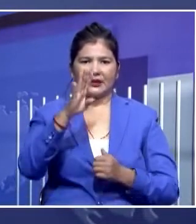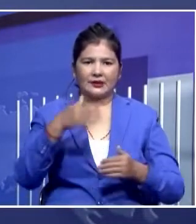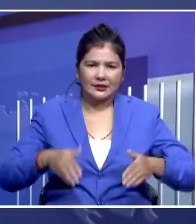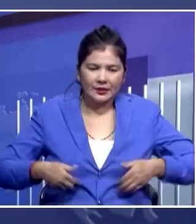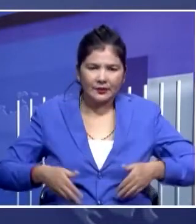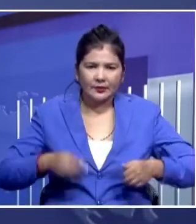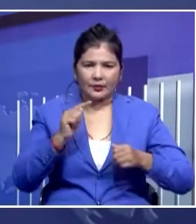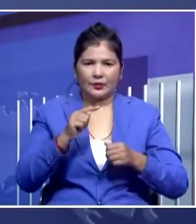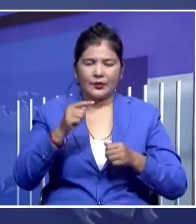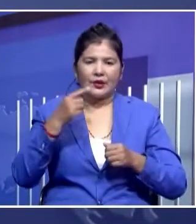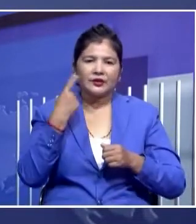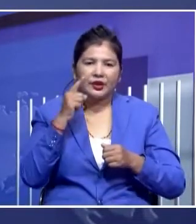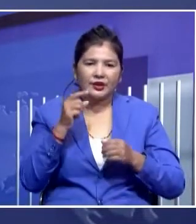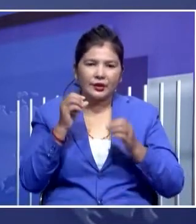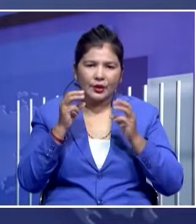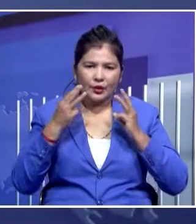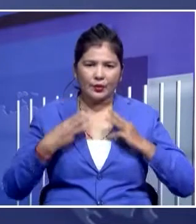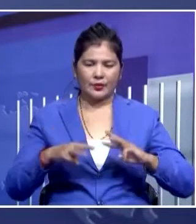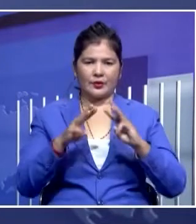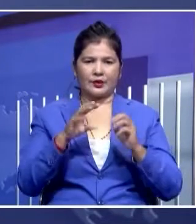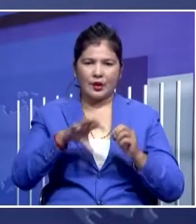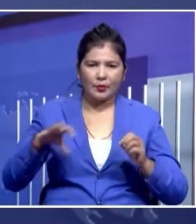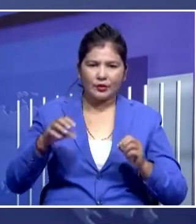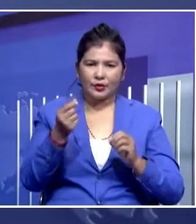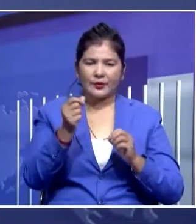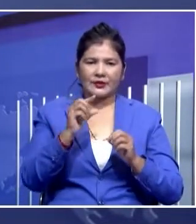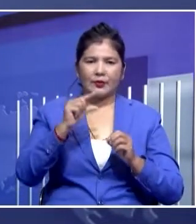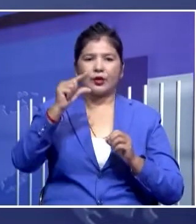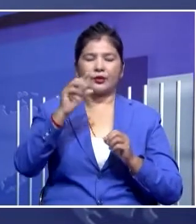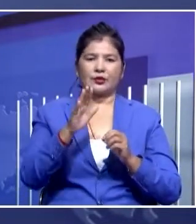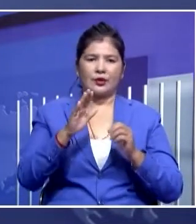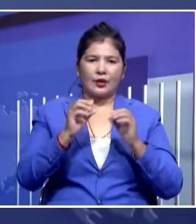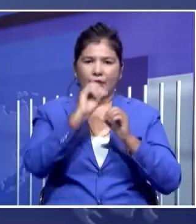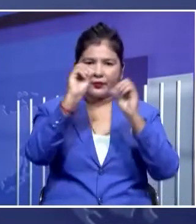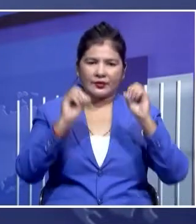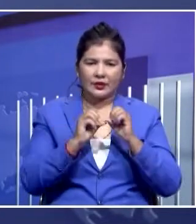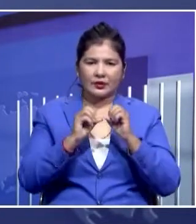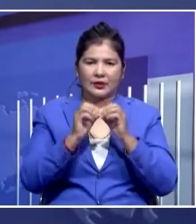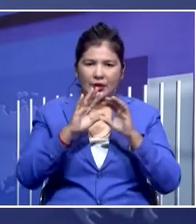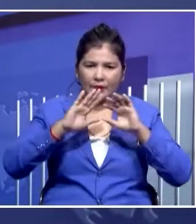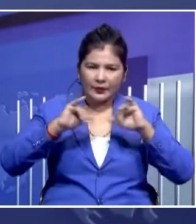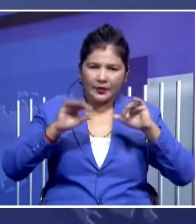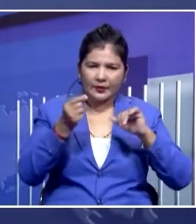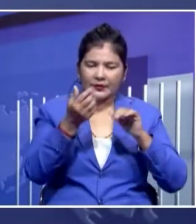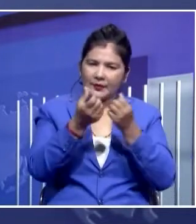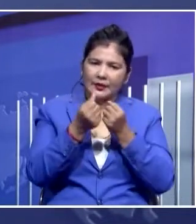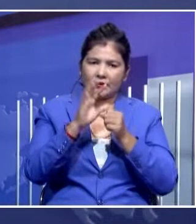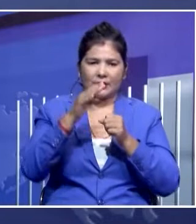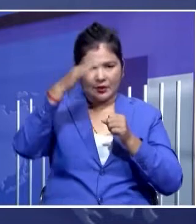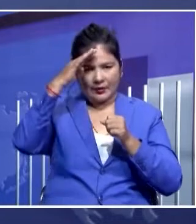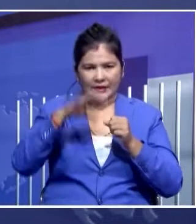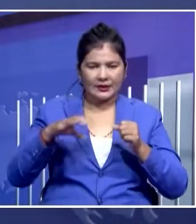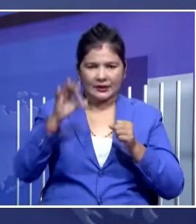चाडपर्वको बेला दैनिक उपभोग्य वस्तुको मूल्य बढेको छ पसल अनुसार फरक फरक मूल्य पाइएको छ स्थानीय निकाय प्रहरी